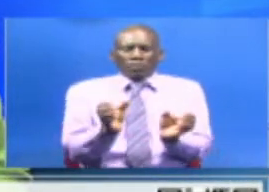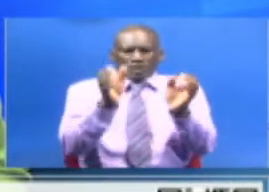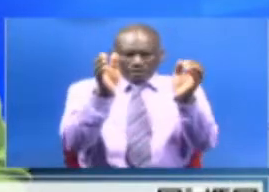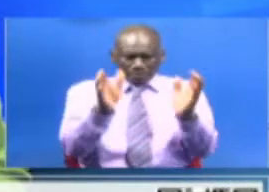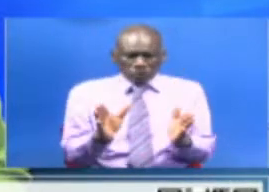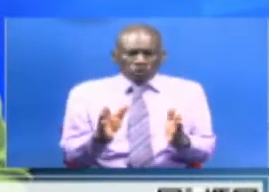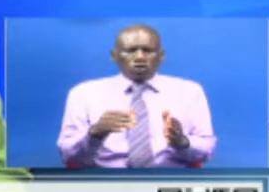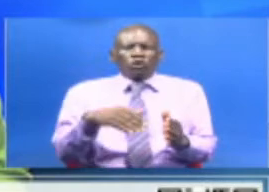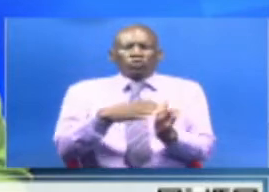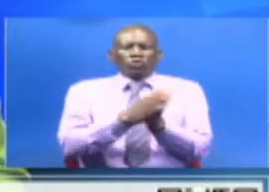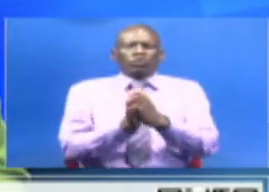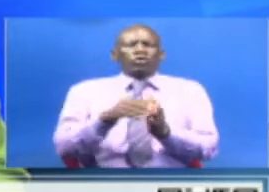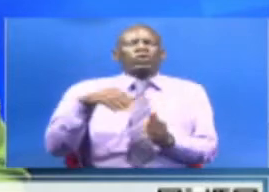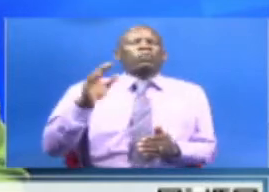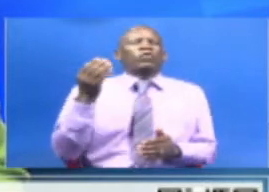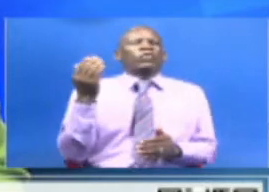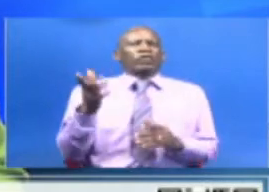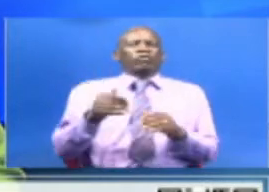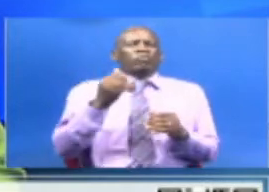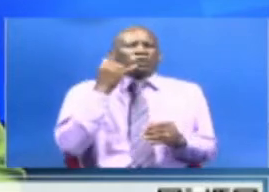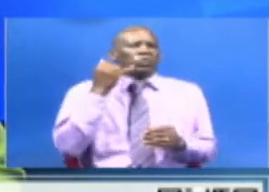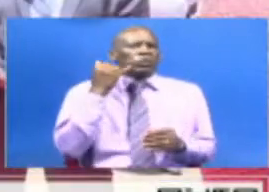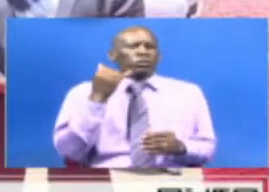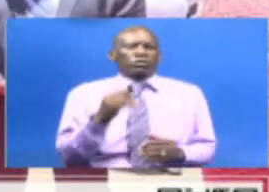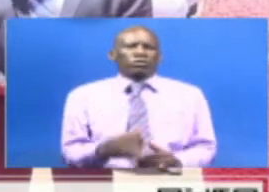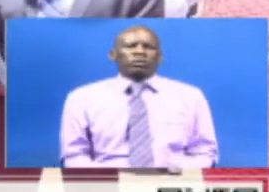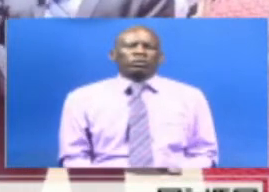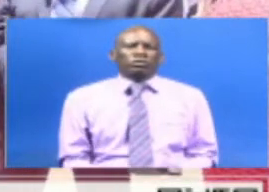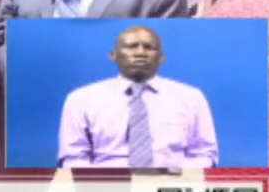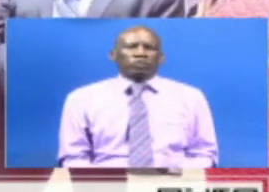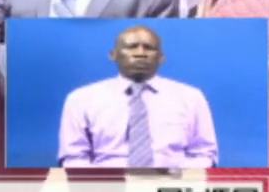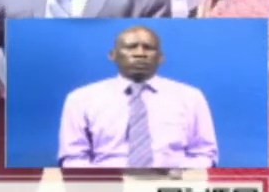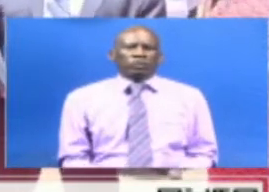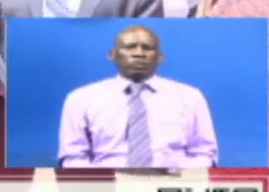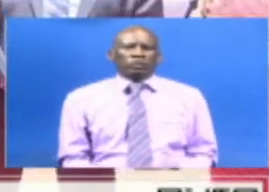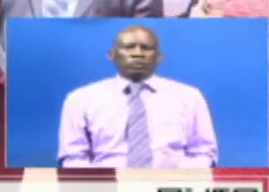anatupa maelezo zaidi kutoka Nakuru.